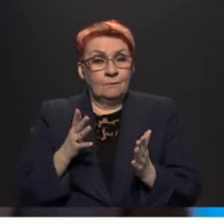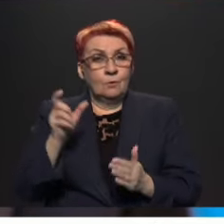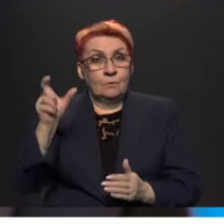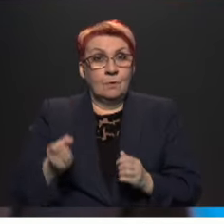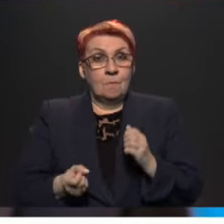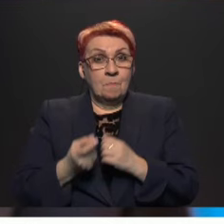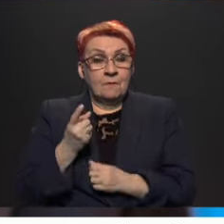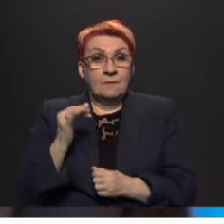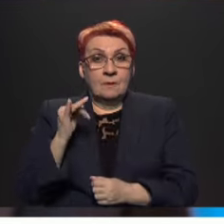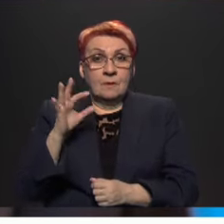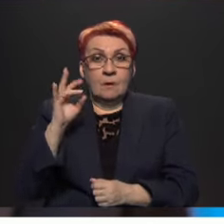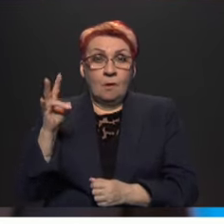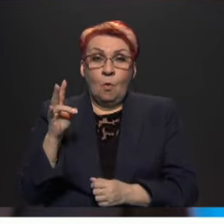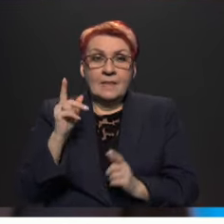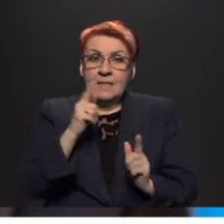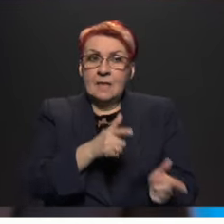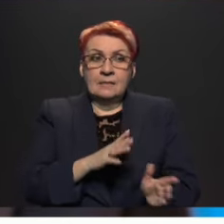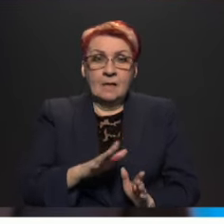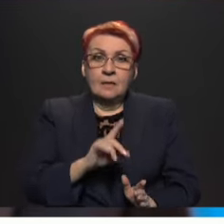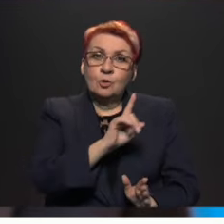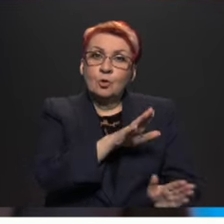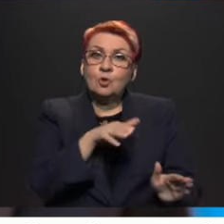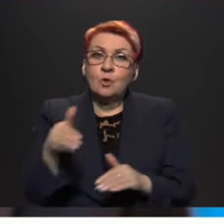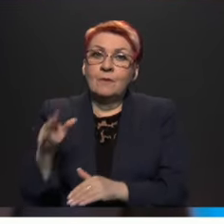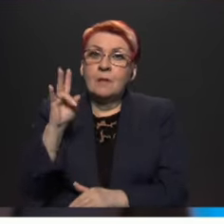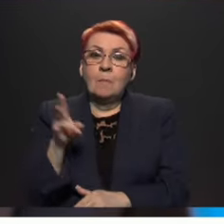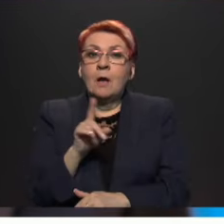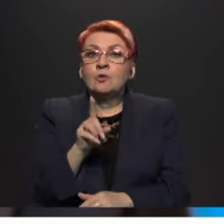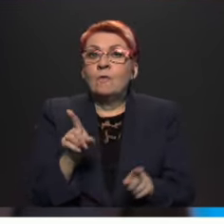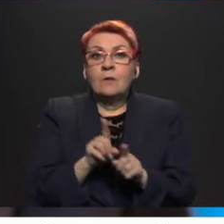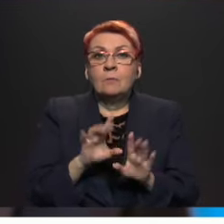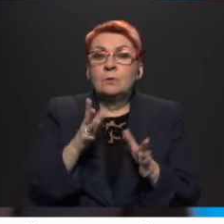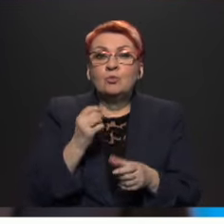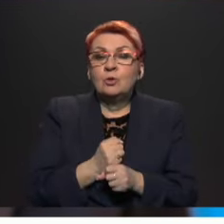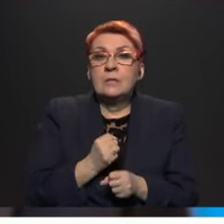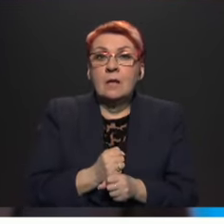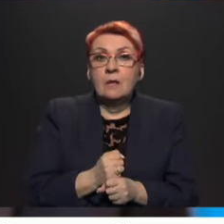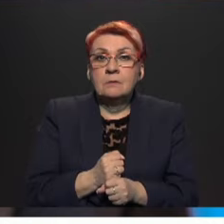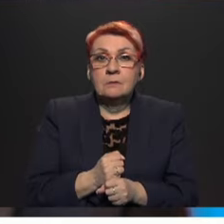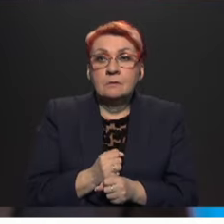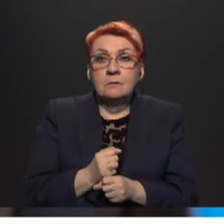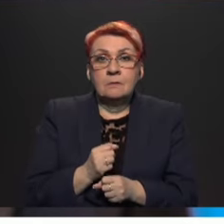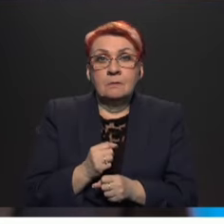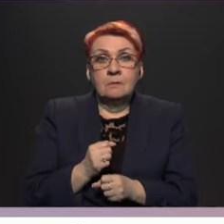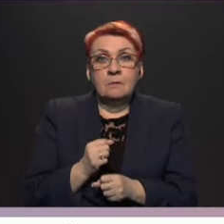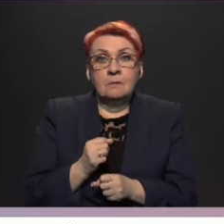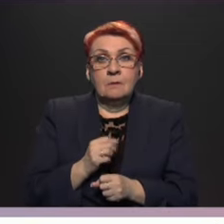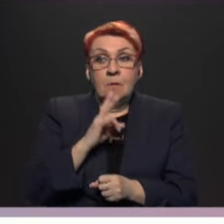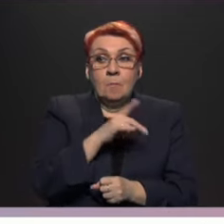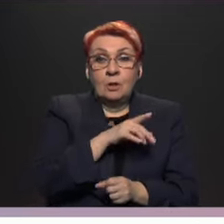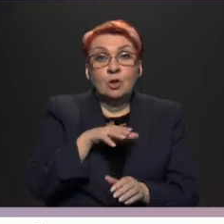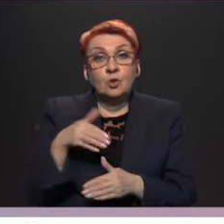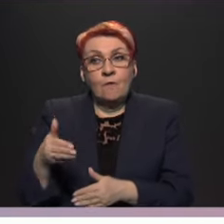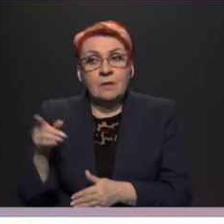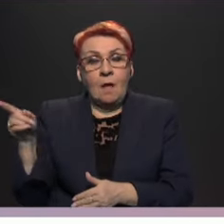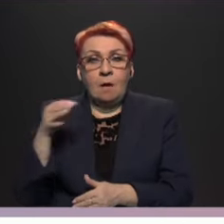человека этого, и он не согласен с тем, что советует батюшка. Что в таком случае делать? В таком